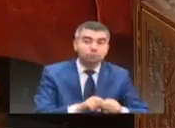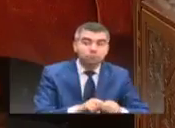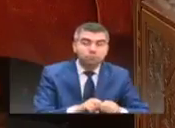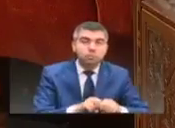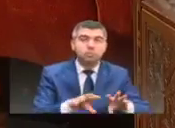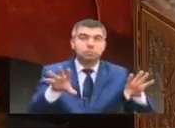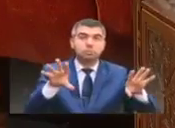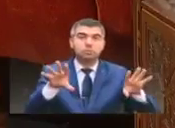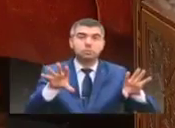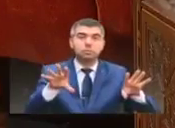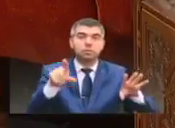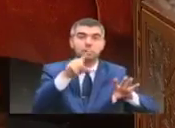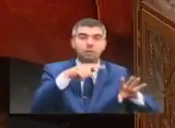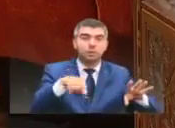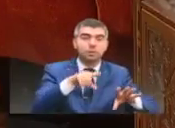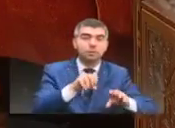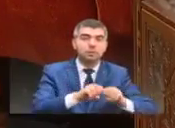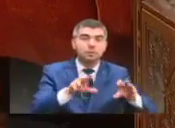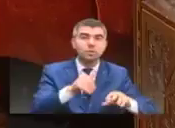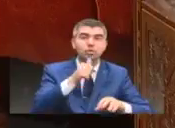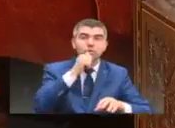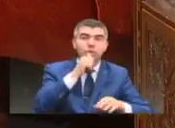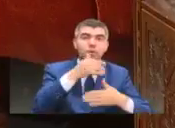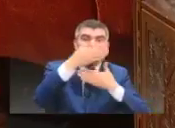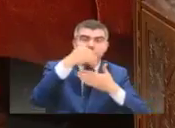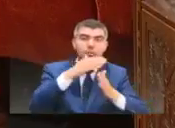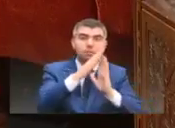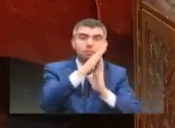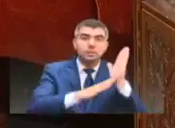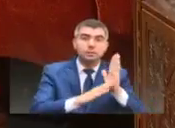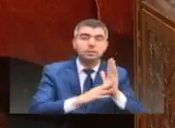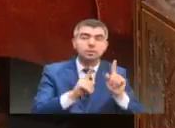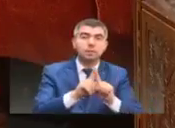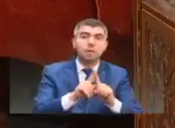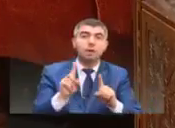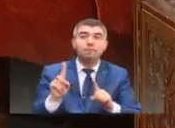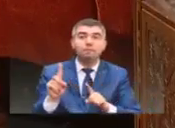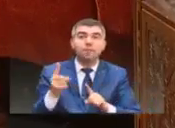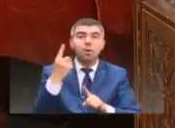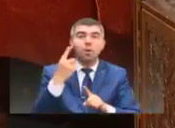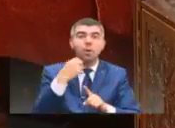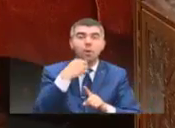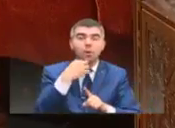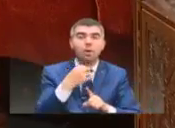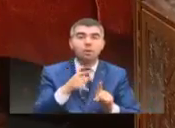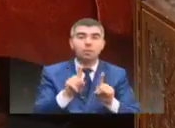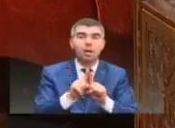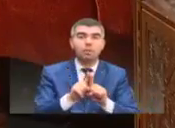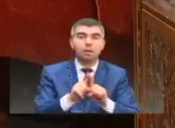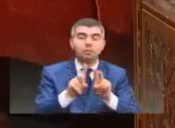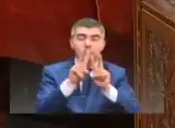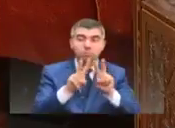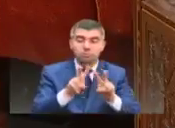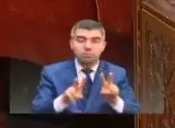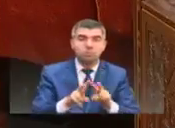تخضع لمراقبة صارمة منذ المصدر حتى عند المستهلك. أقول الشبكات العمومية المراقبة، ما كنقولش